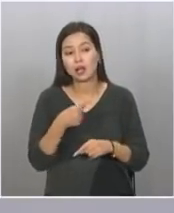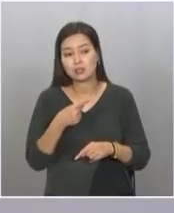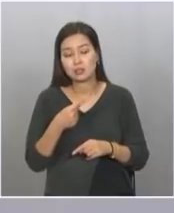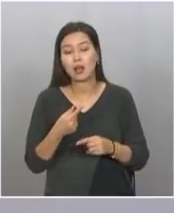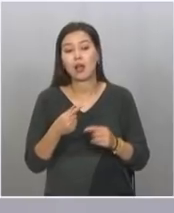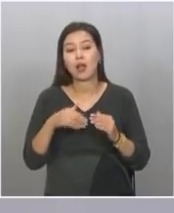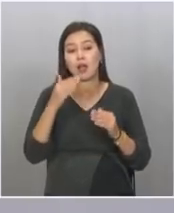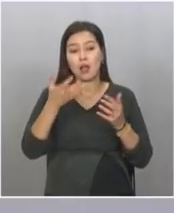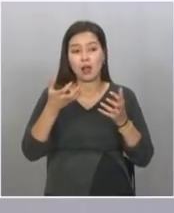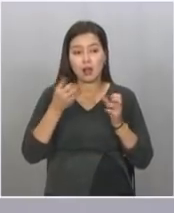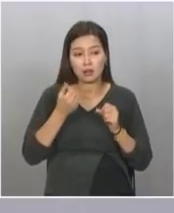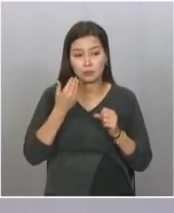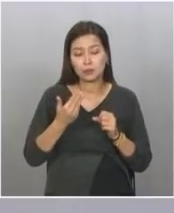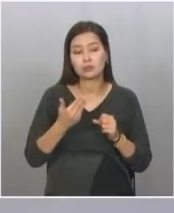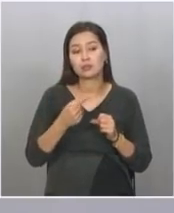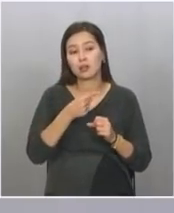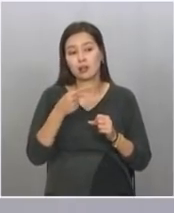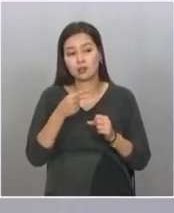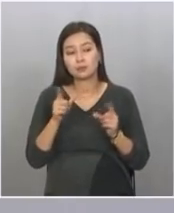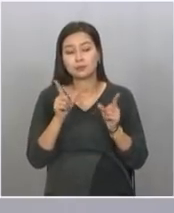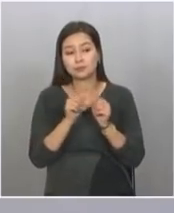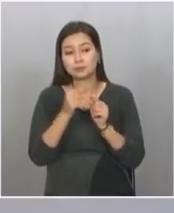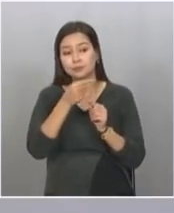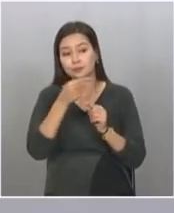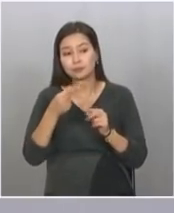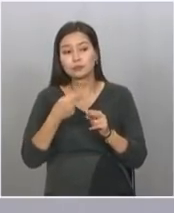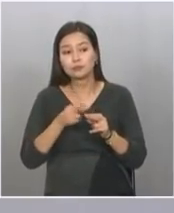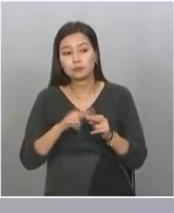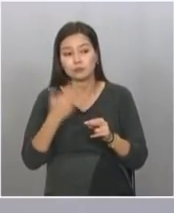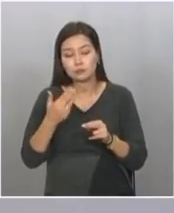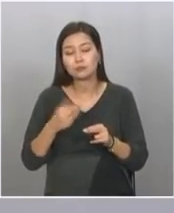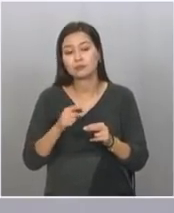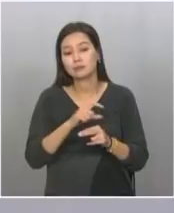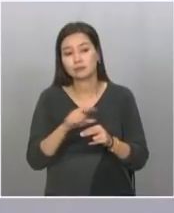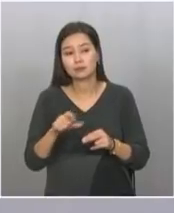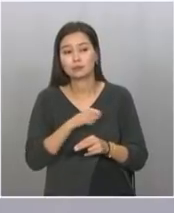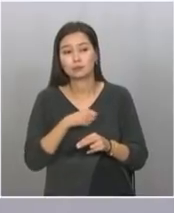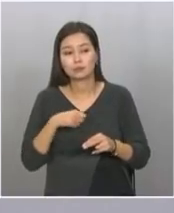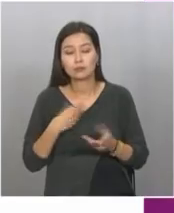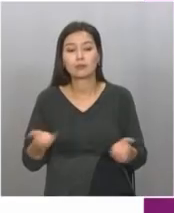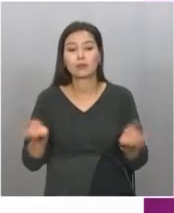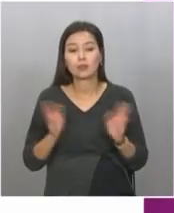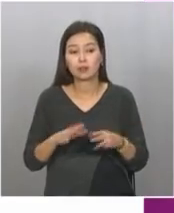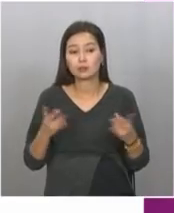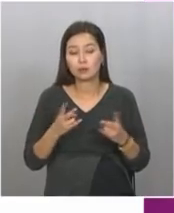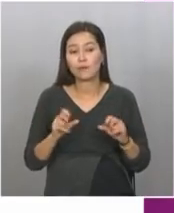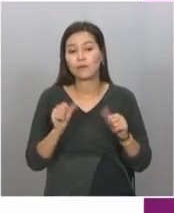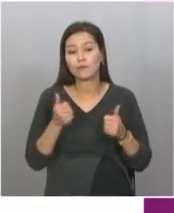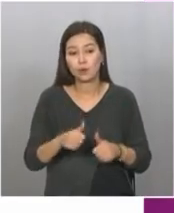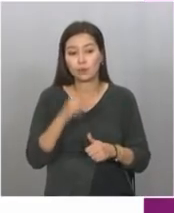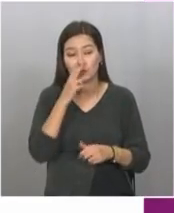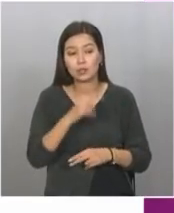азайғыштың алымынан азайтқыштың алымын азайтып, сол бөлімнің өзін қалдыру керек. Формулаға